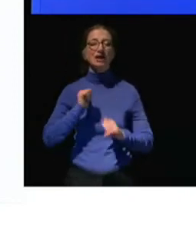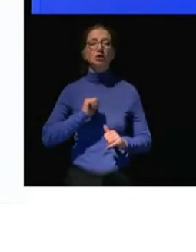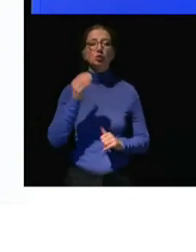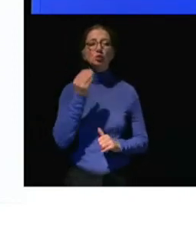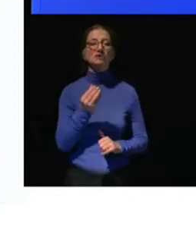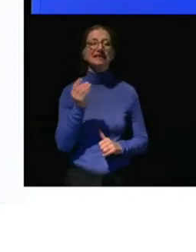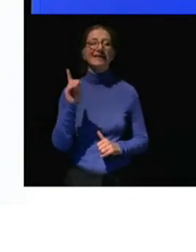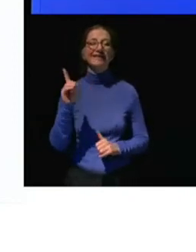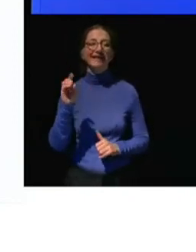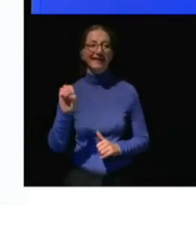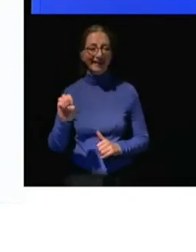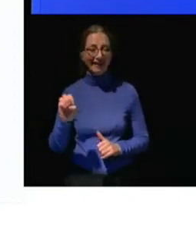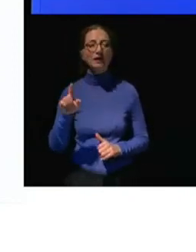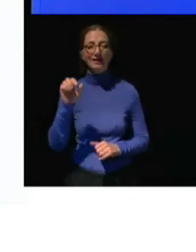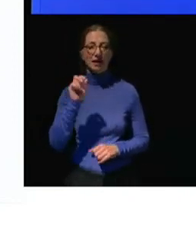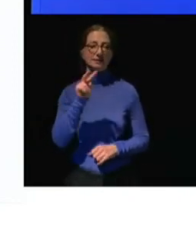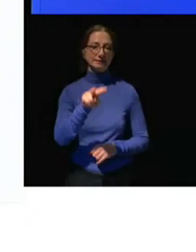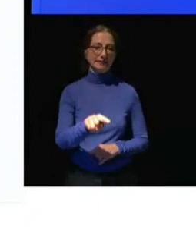darstellende-künste.de